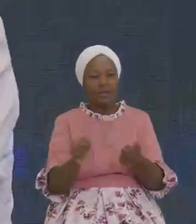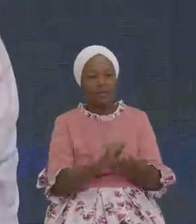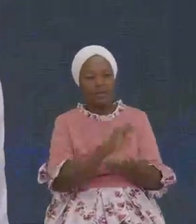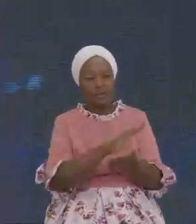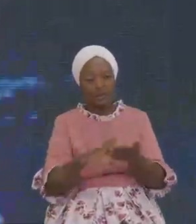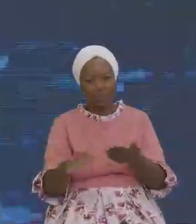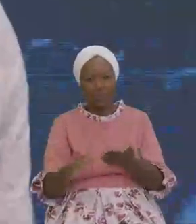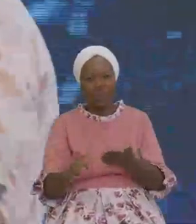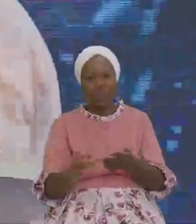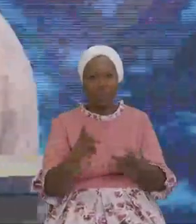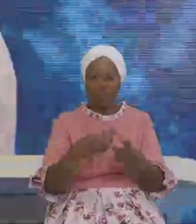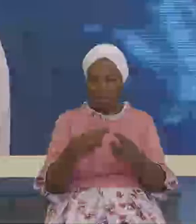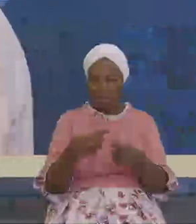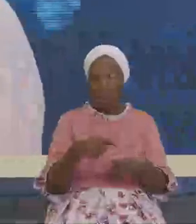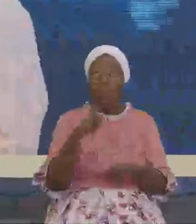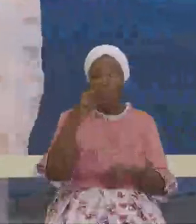pour